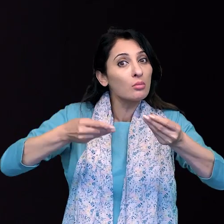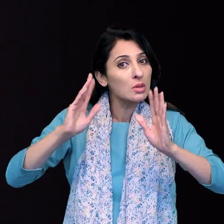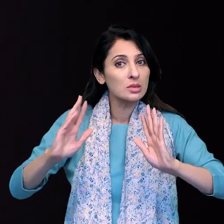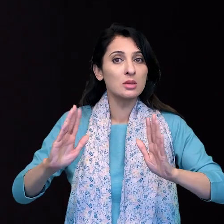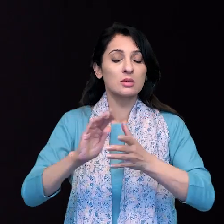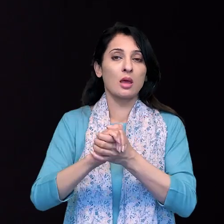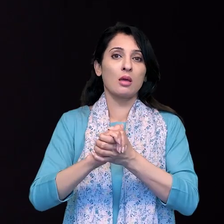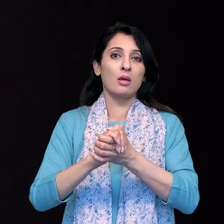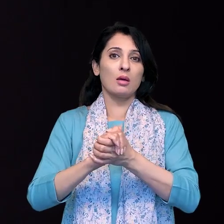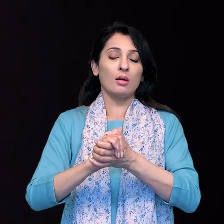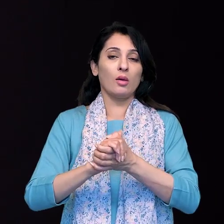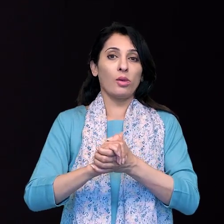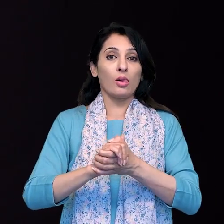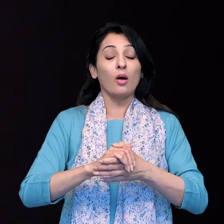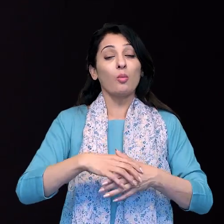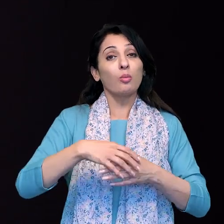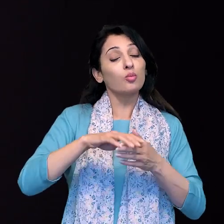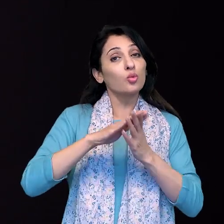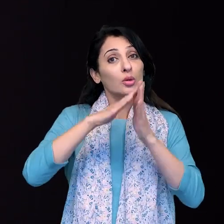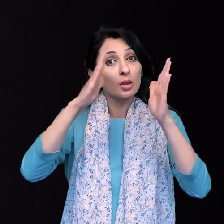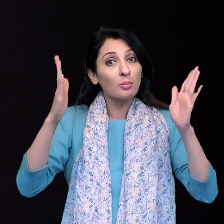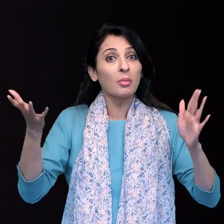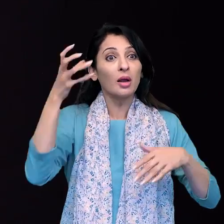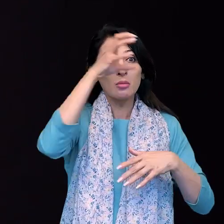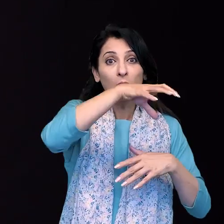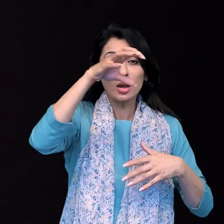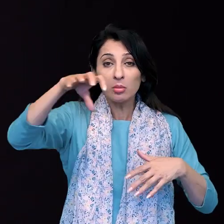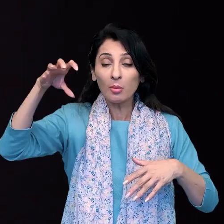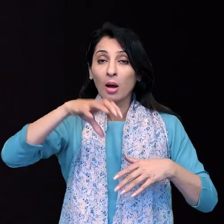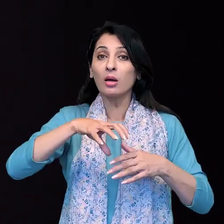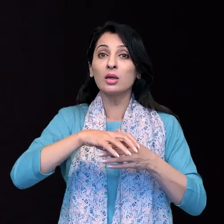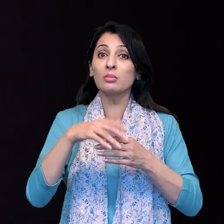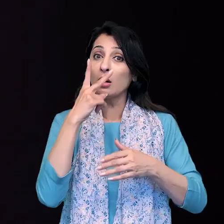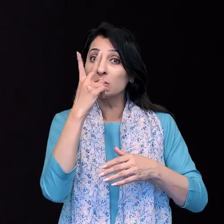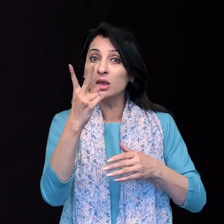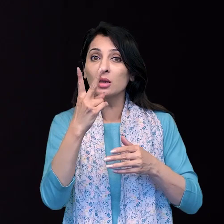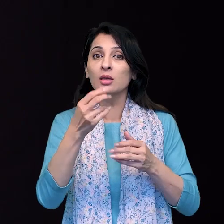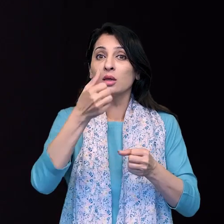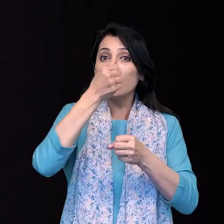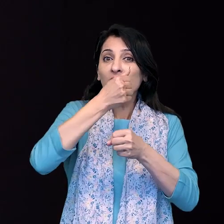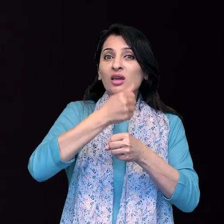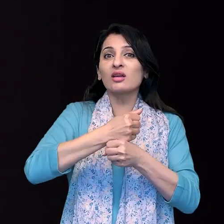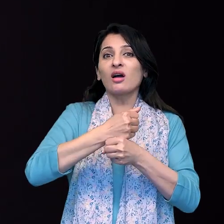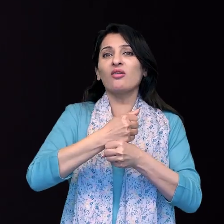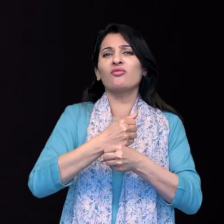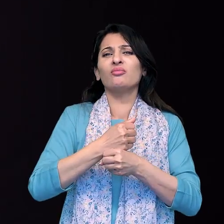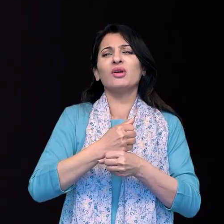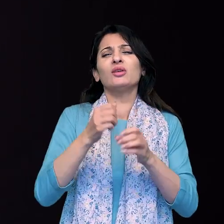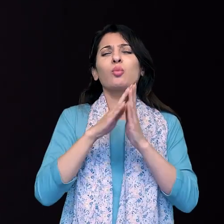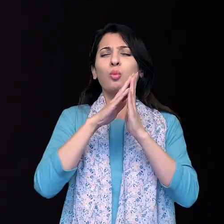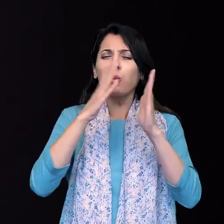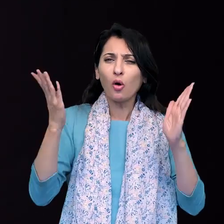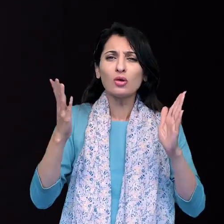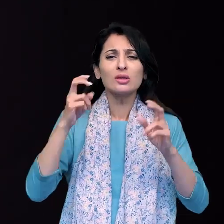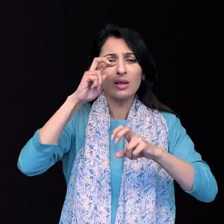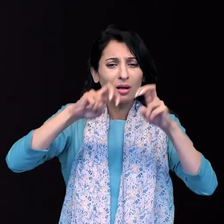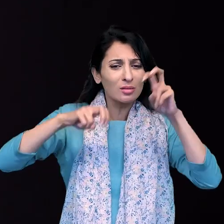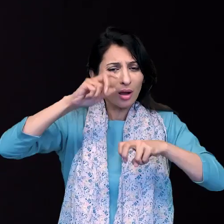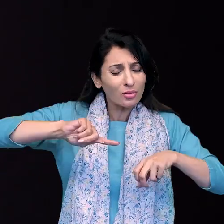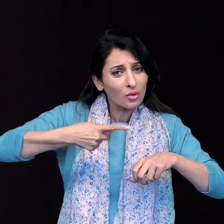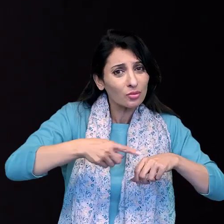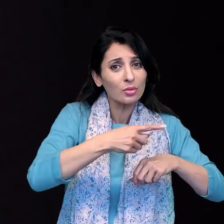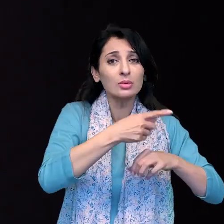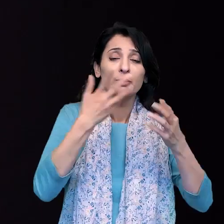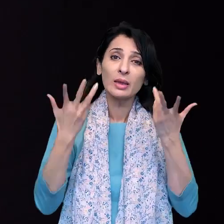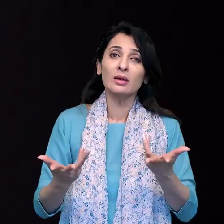इंडस्ट्री। डिवेलप वर्ल्ड में आप शायद हैरान होंगे ये बात सुन के, विच इज़ अ फैक्ट, कि गवर्नमेंट डज मोर